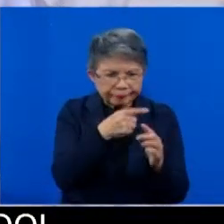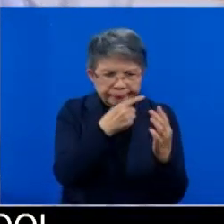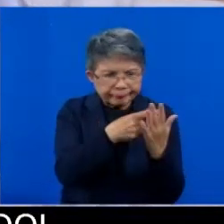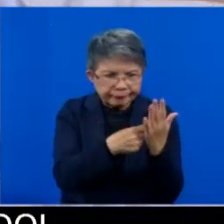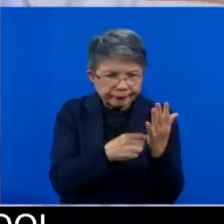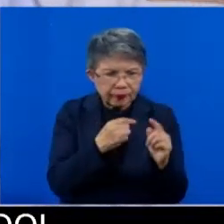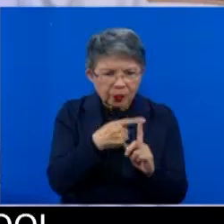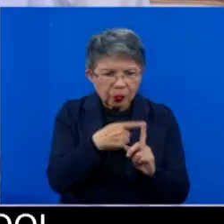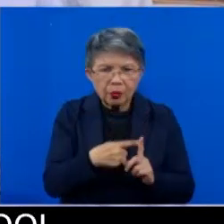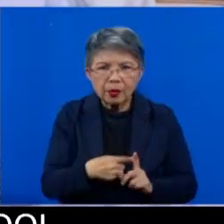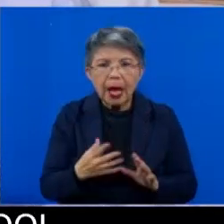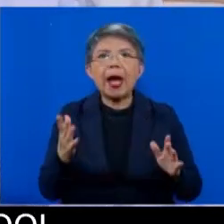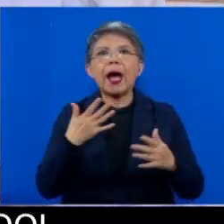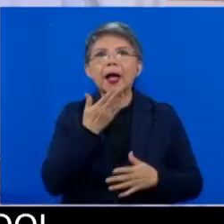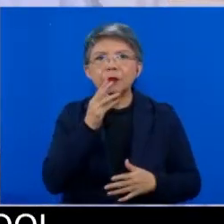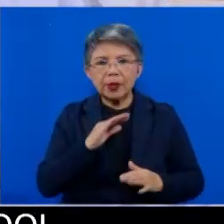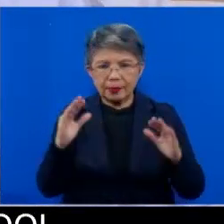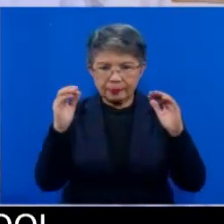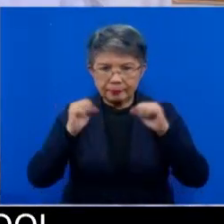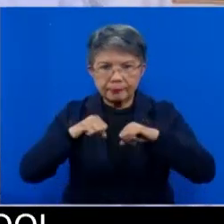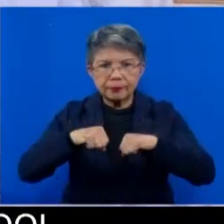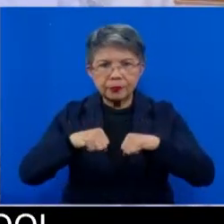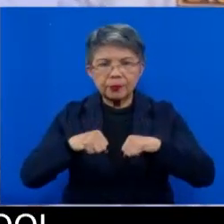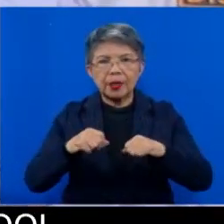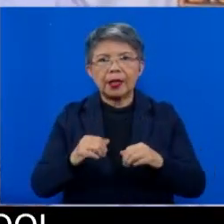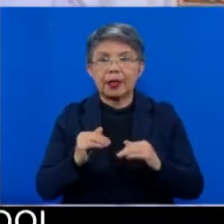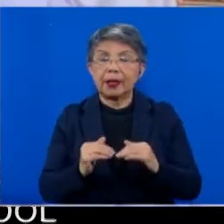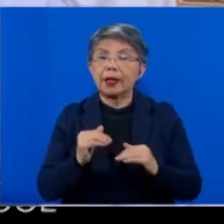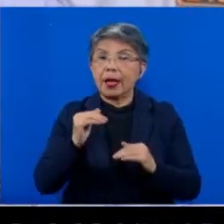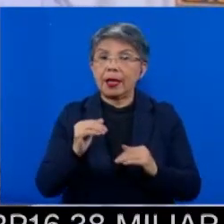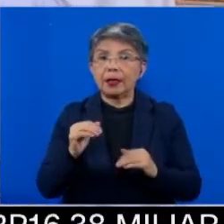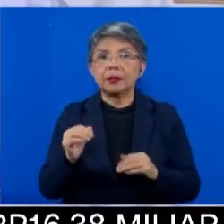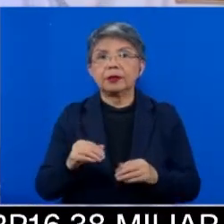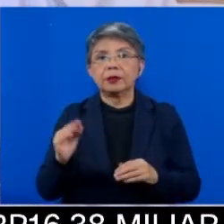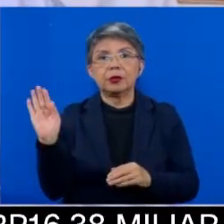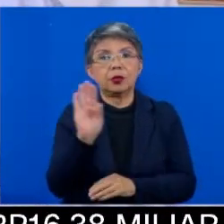Dan alhamdulillah disepakati bahwa kenaikan angkutan